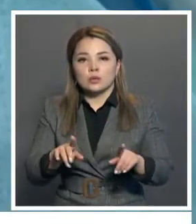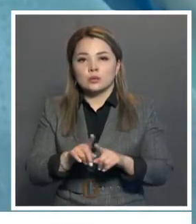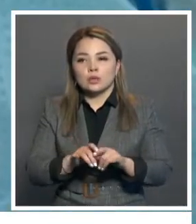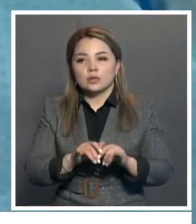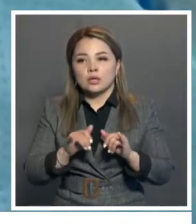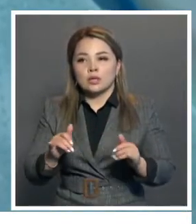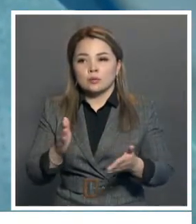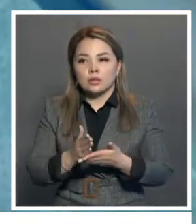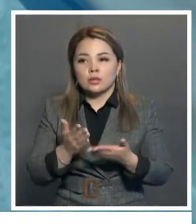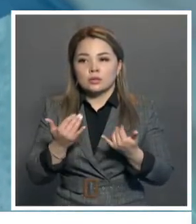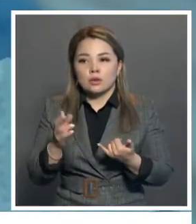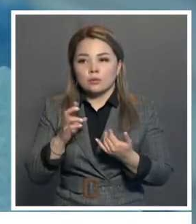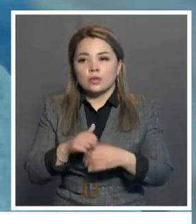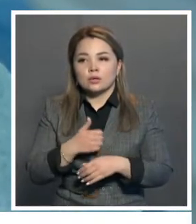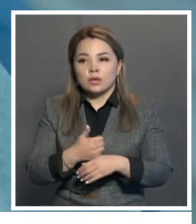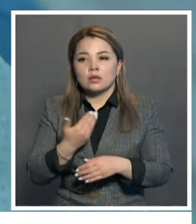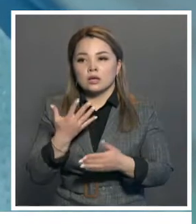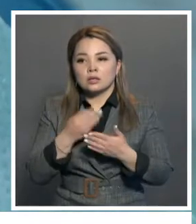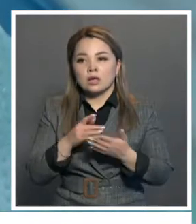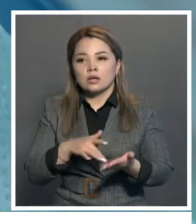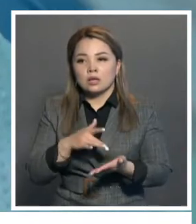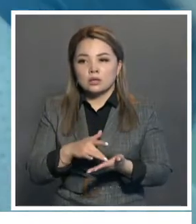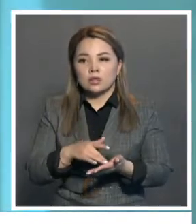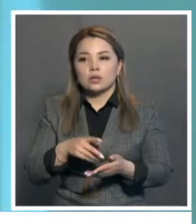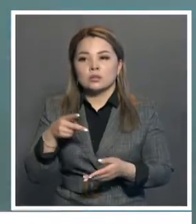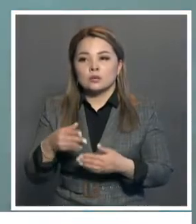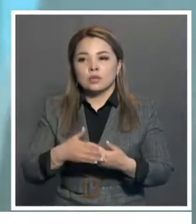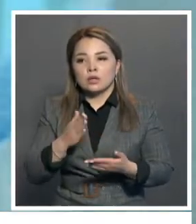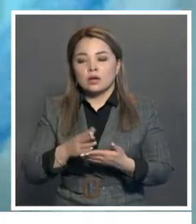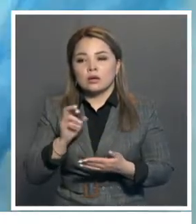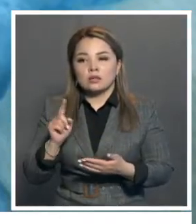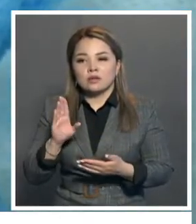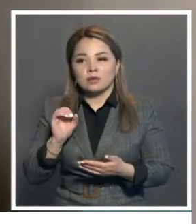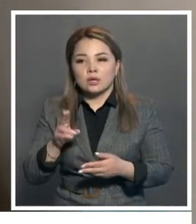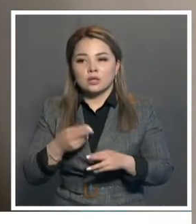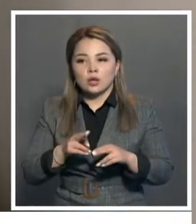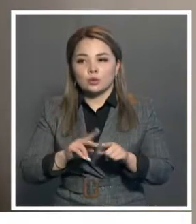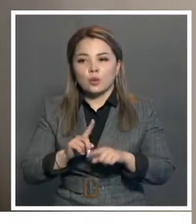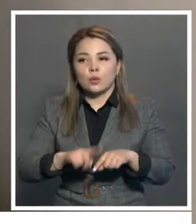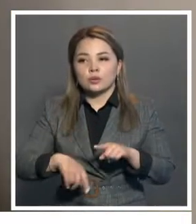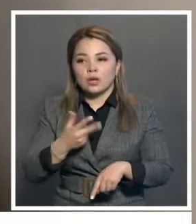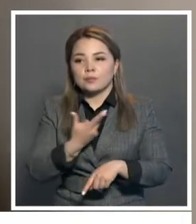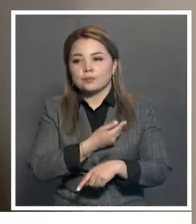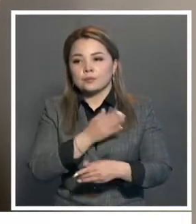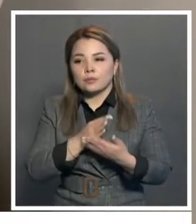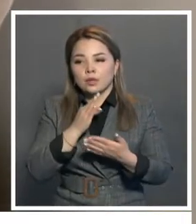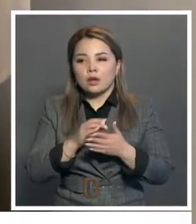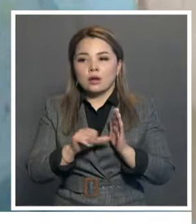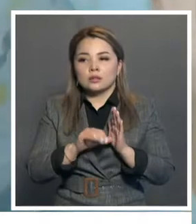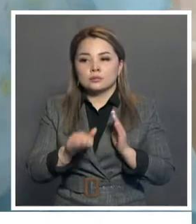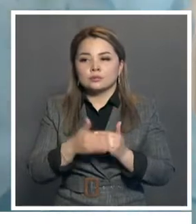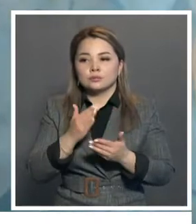тартылған. Бүгінгі таңда бас қалада 2000-нан астам адам отандық Қазвак вакцинасын салдырған. Қосымша 6000 доза бар. Осы